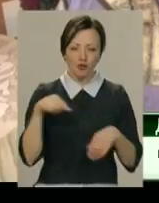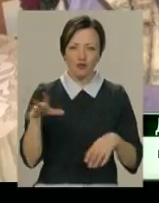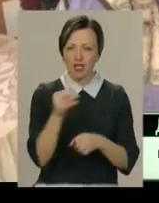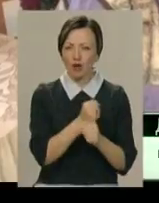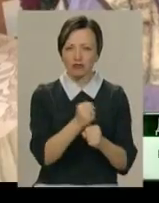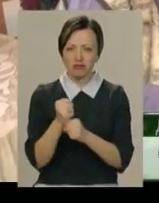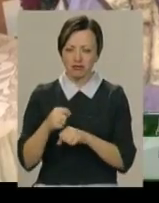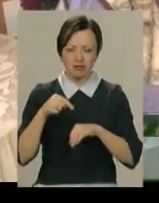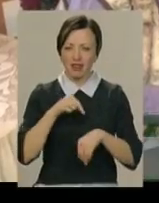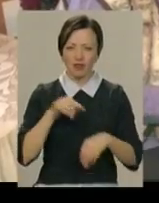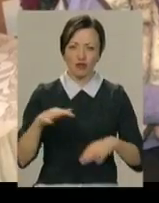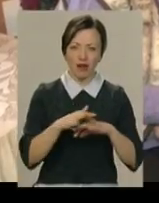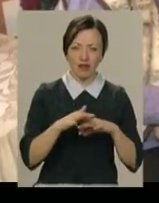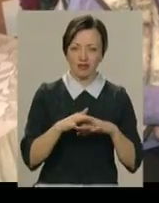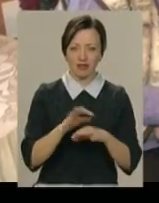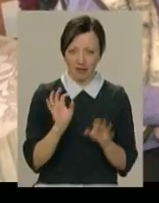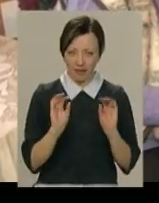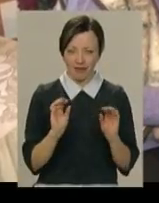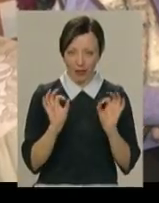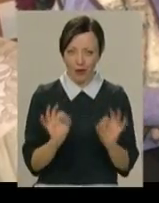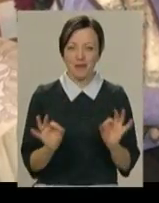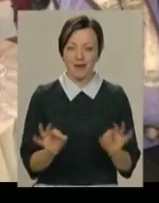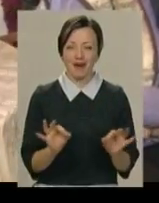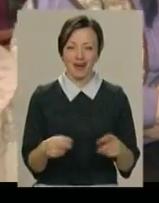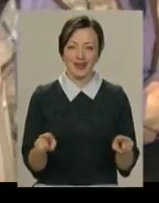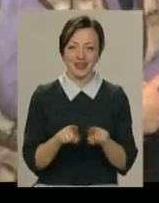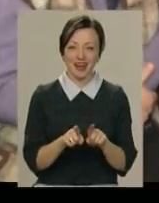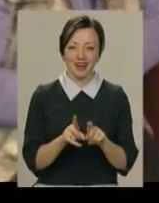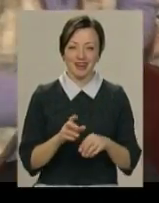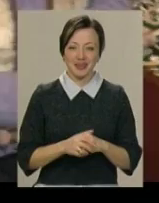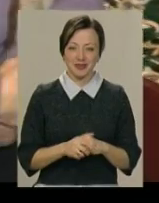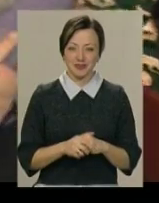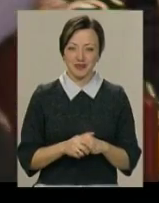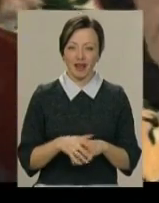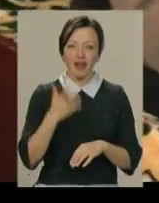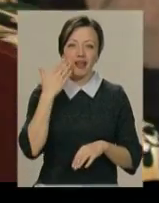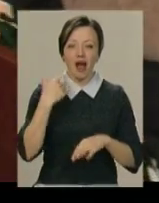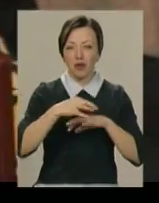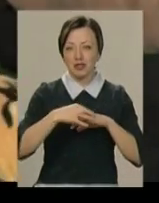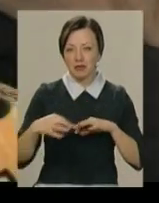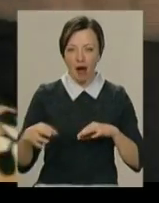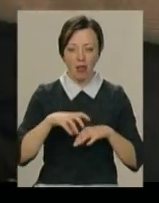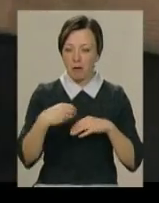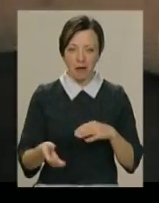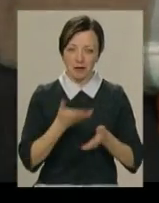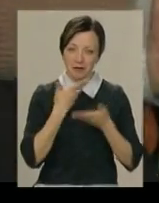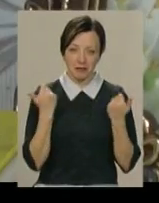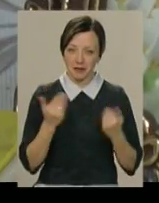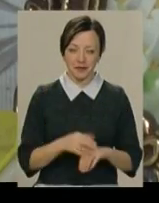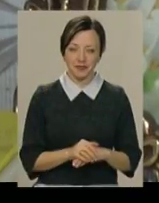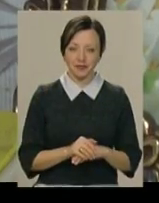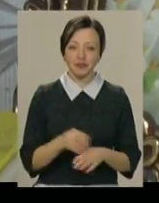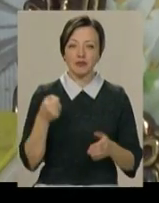її не чути ні туди, ні туди. Нормально так, і не сходить, і легко знімається, і сама не сходить.